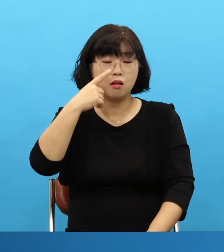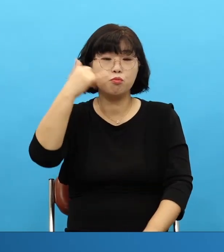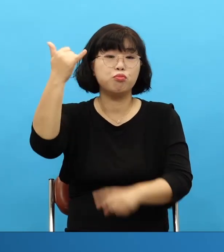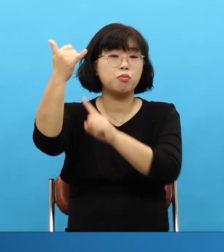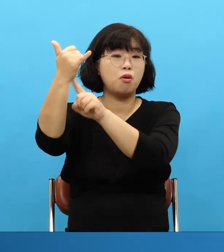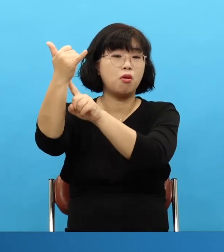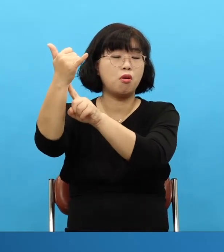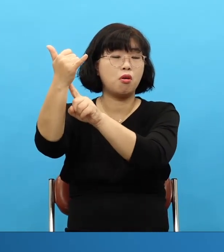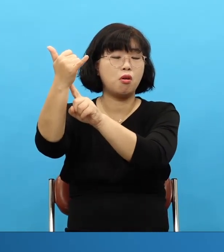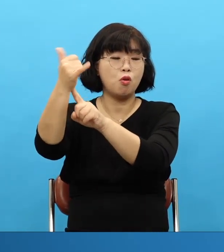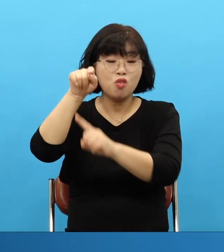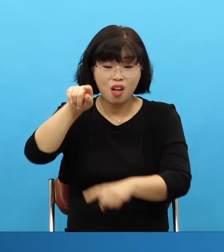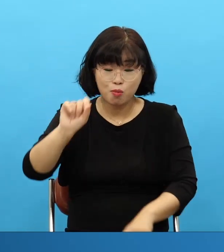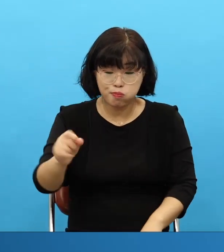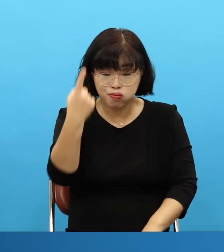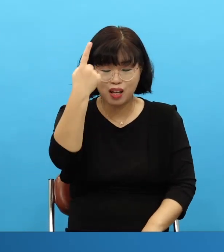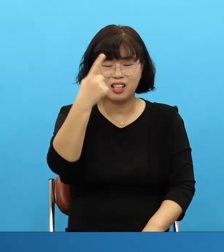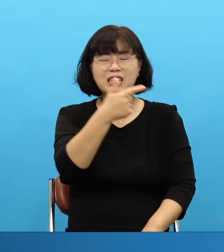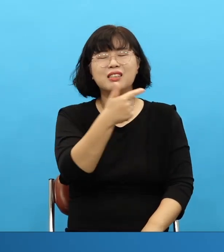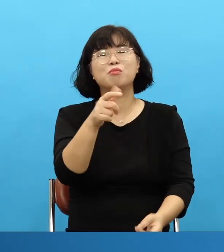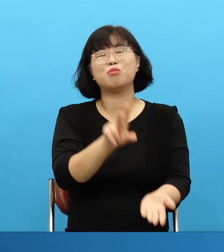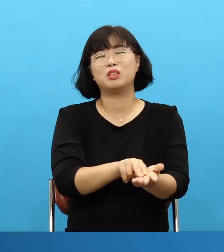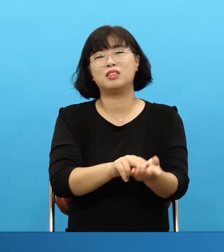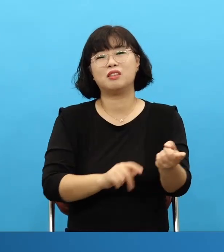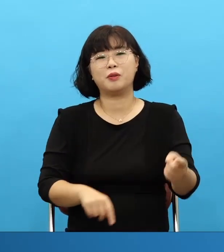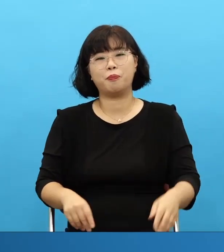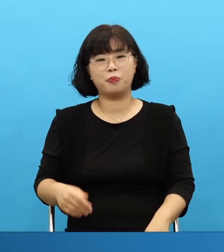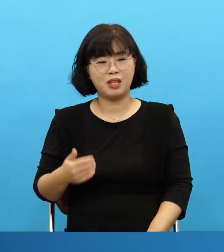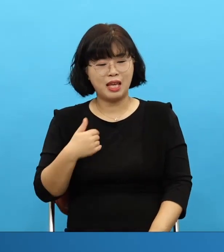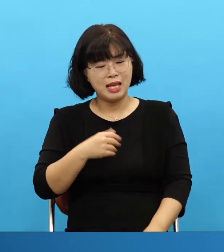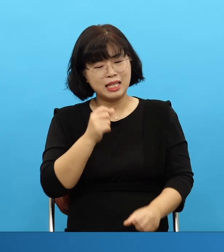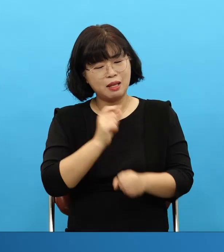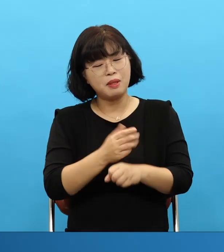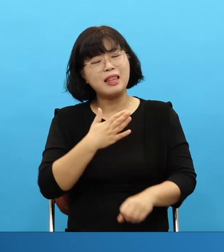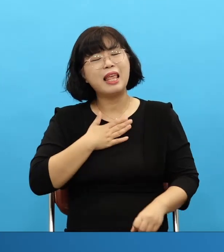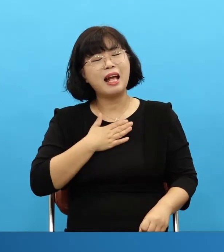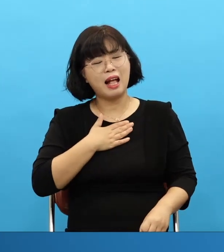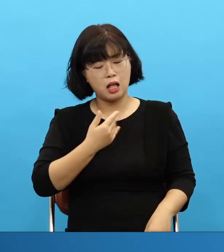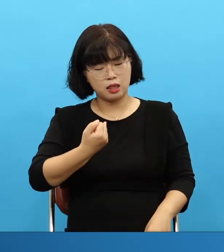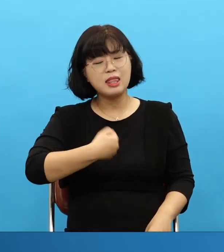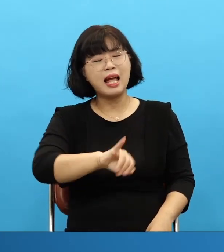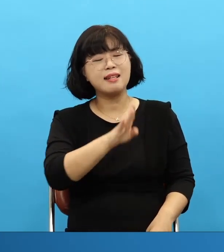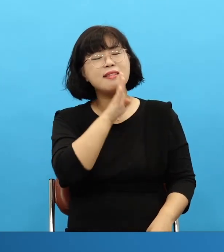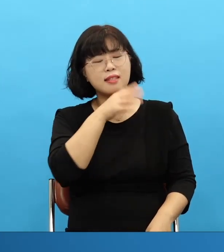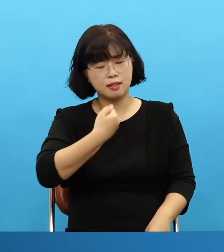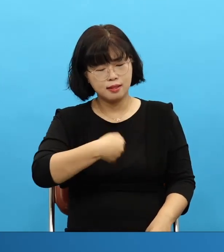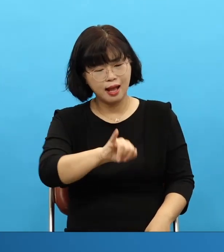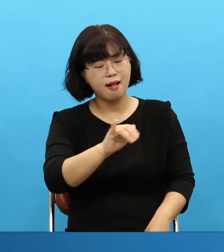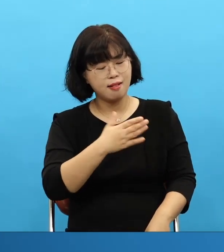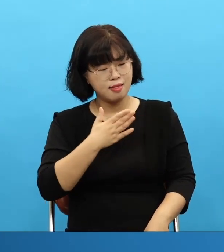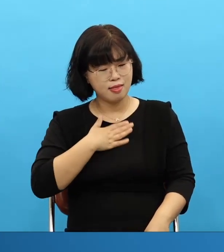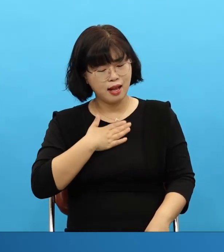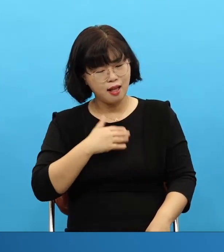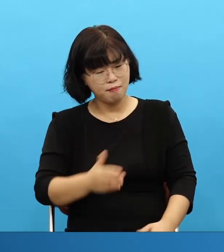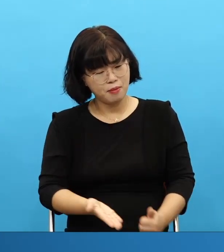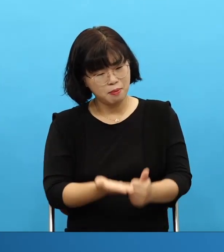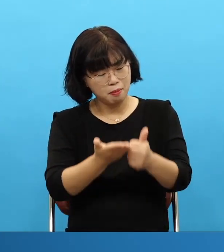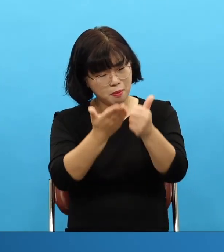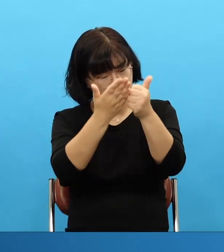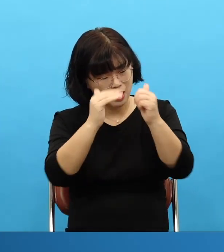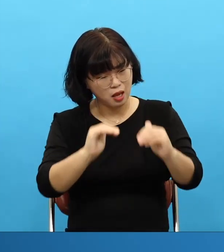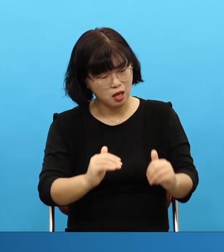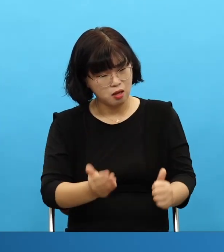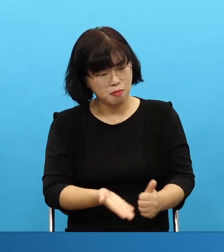But you don't understand the 내가 stakes. 낳고 키워봤잖아. 안 돼, 얘는. I gave birth to her. I raised her. I 이게 know her all too 부모의 well. 선입견입니다. That was